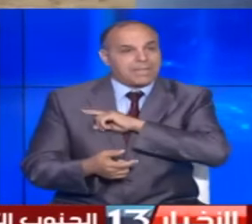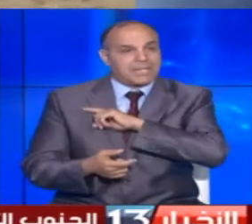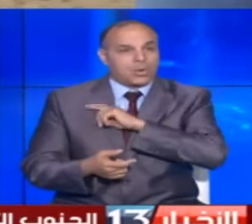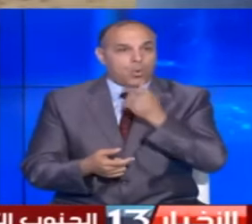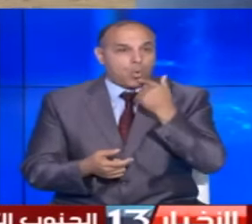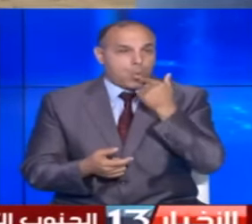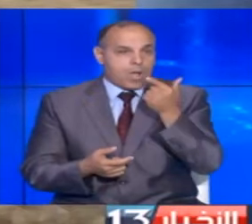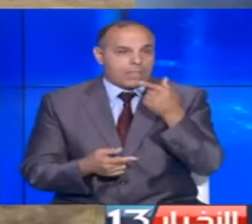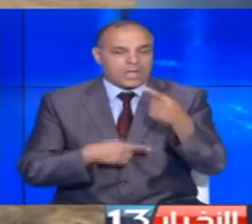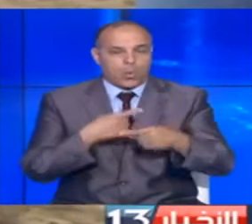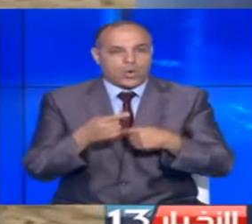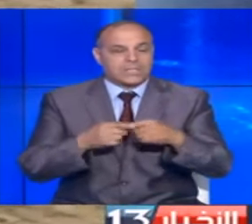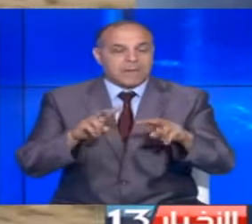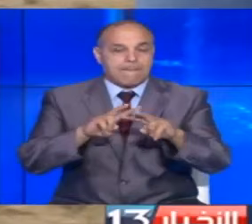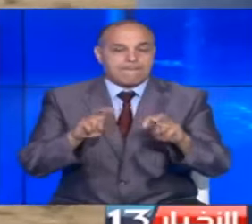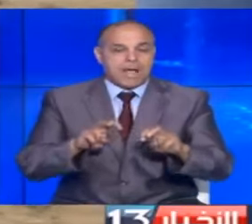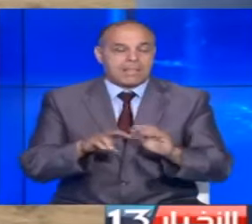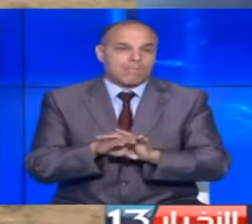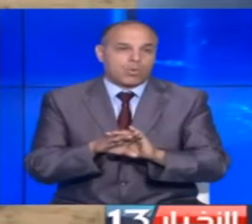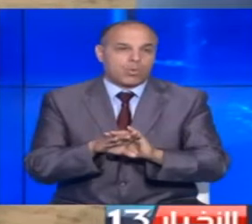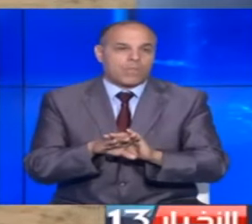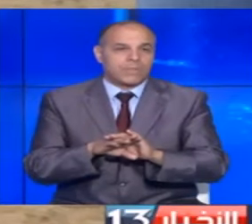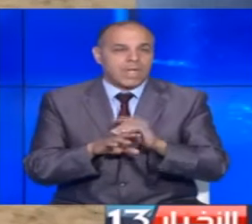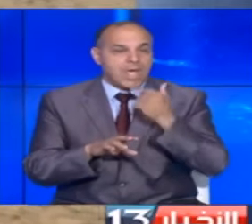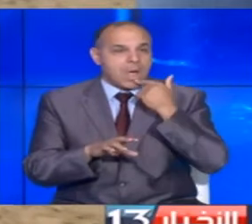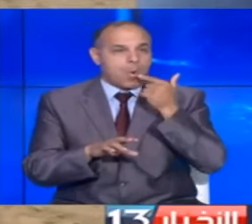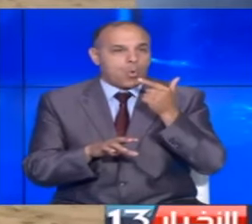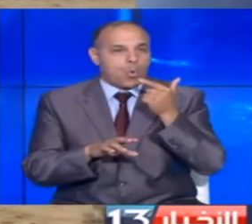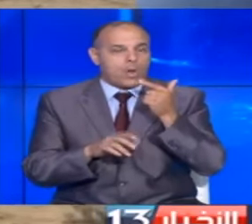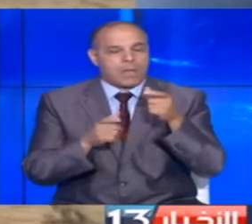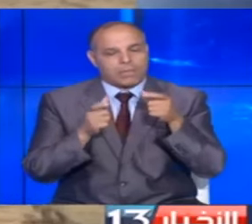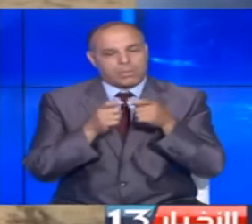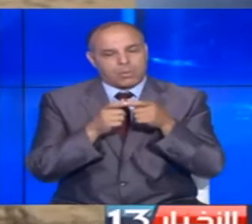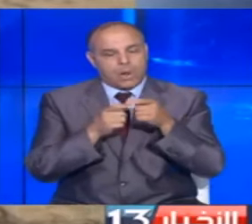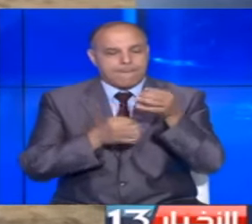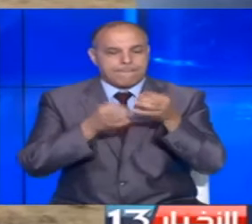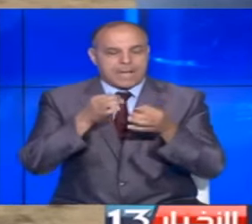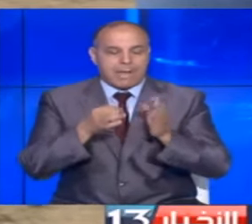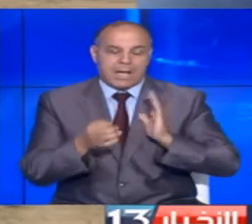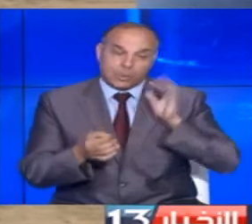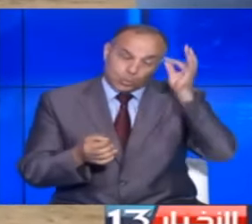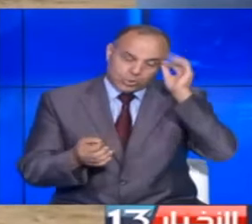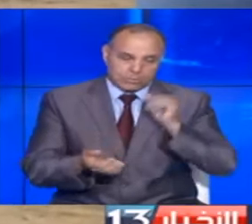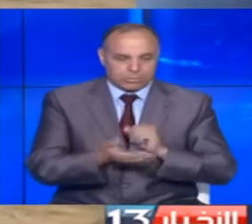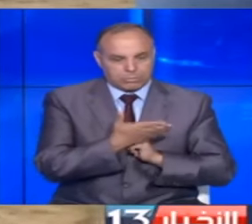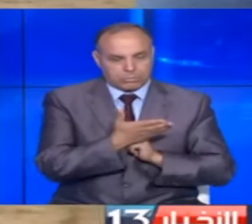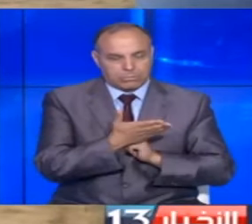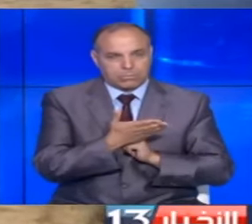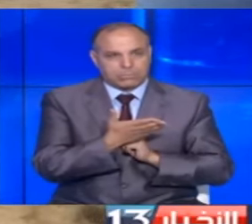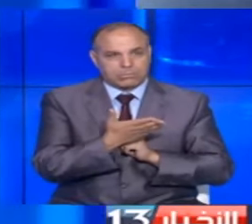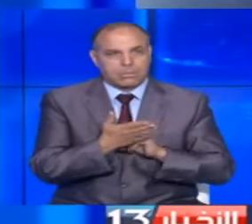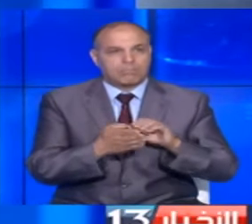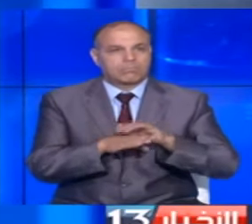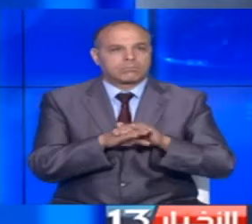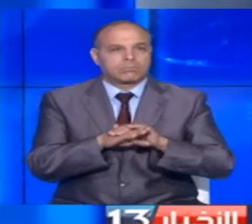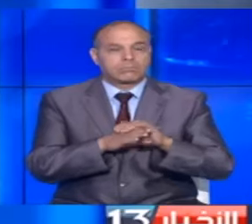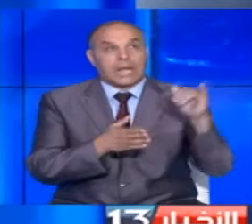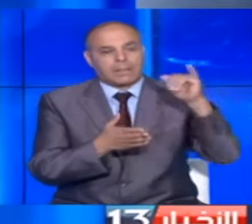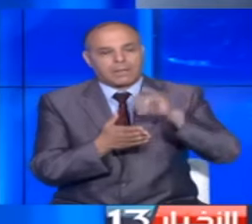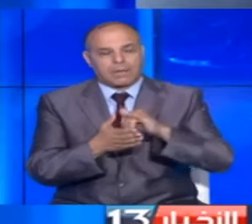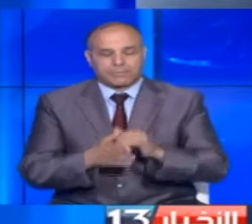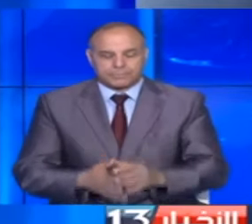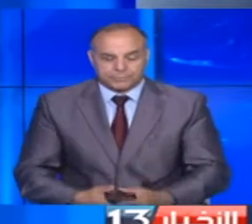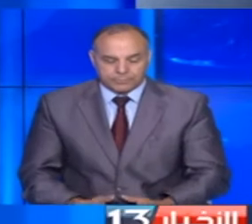سيواصل البحث في الموضوع من قبل اسره القضائيه العسكريه بحكم طبيعه الطائره